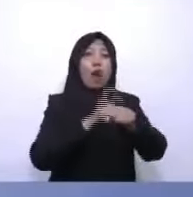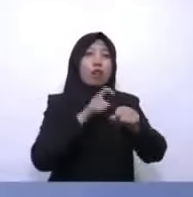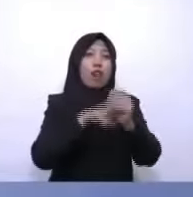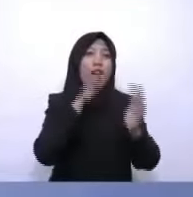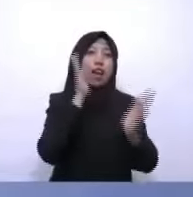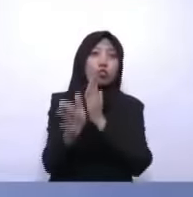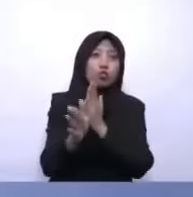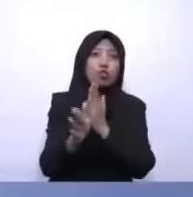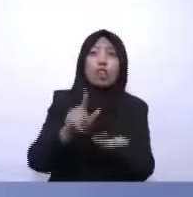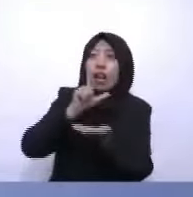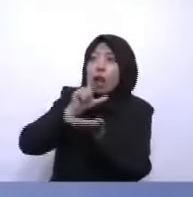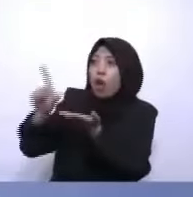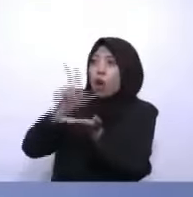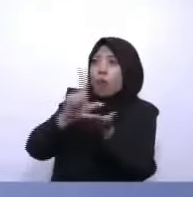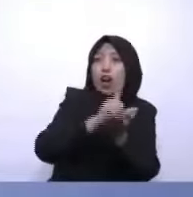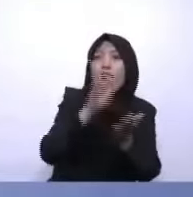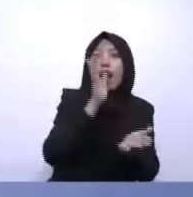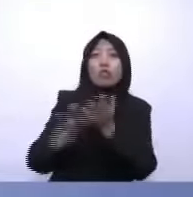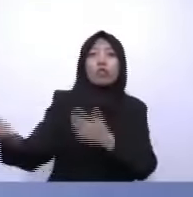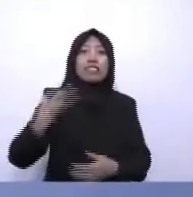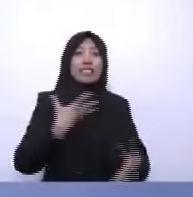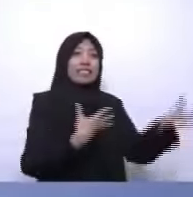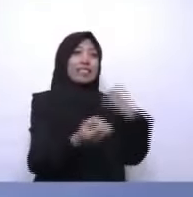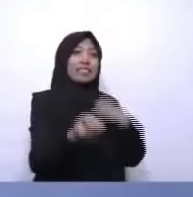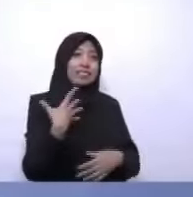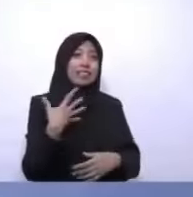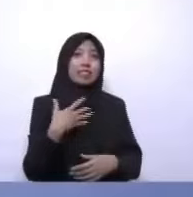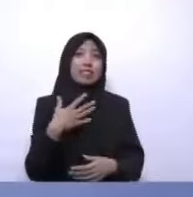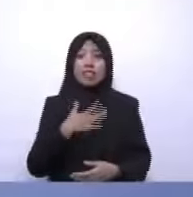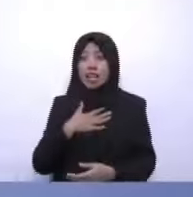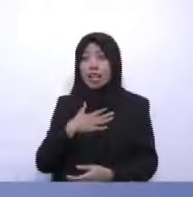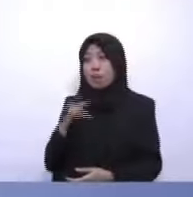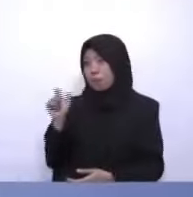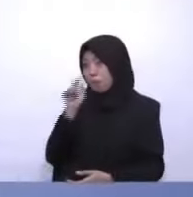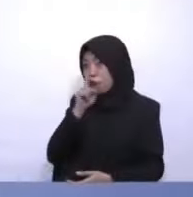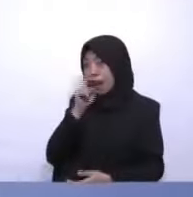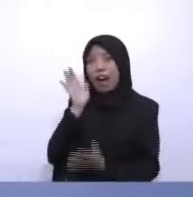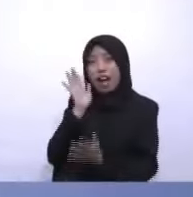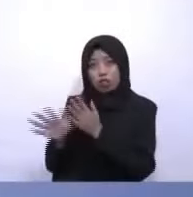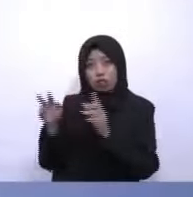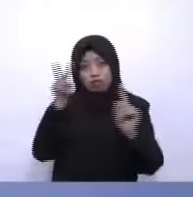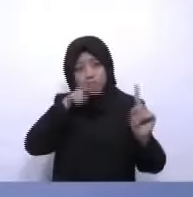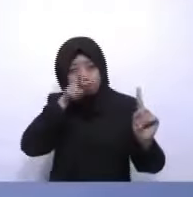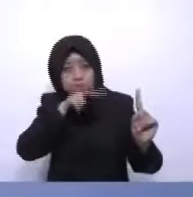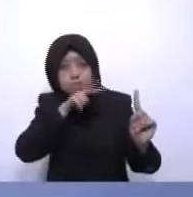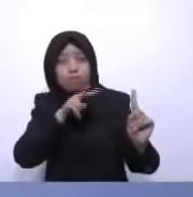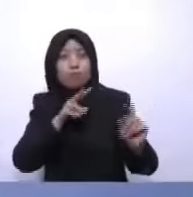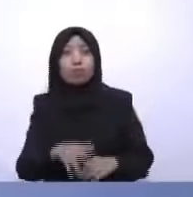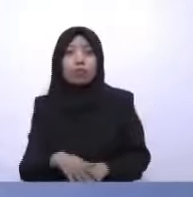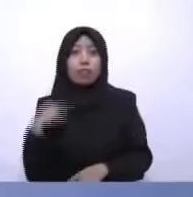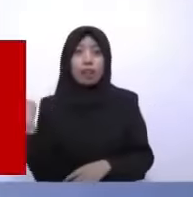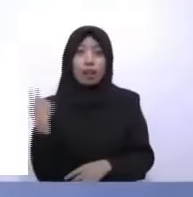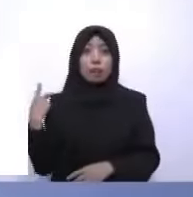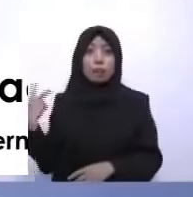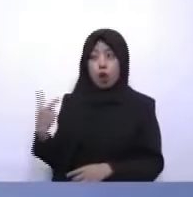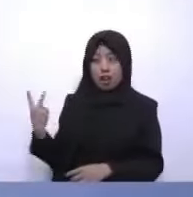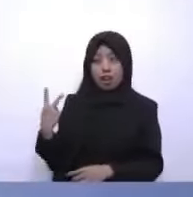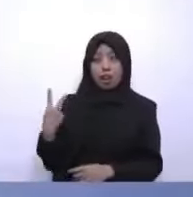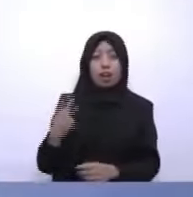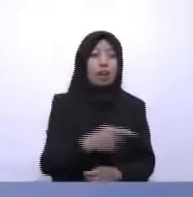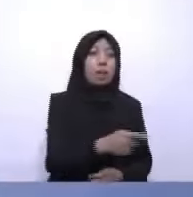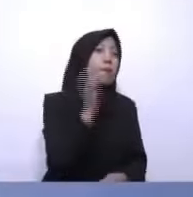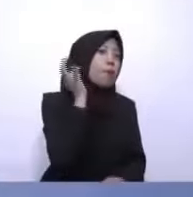kami akan langsung tindak lanjuti. Saya dan Bapak yang akan langsung mengawal ini. Berikutnya, kami berdua adalah orang yang sangat